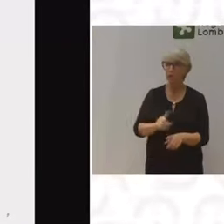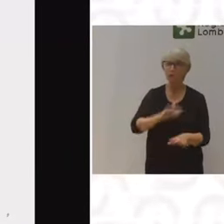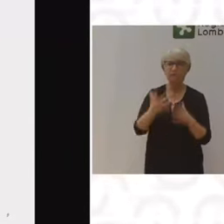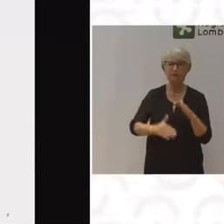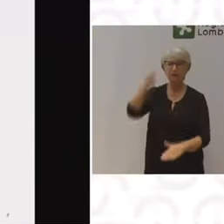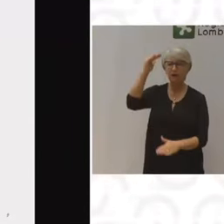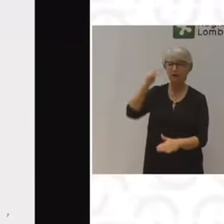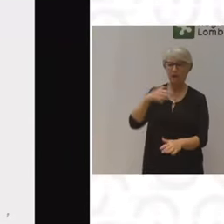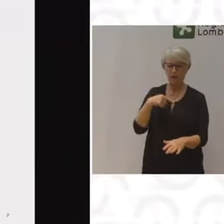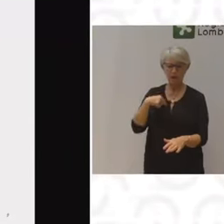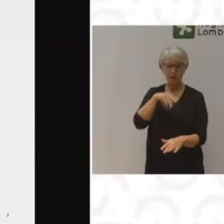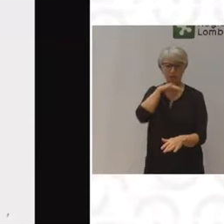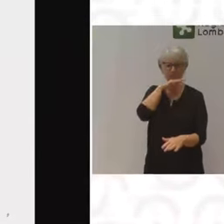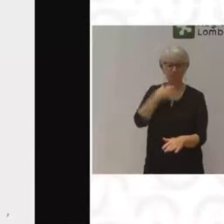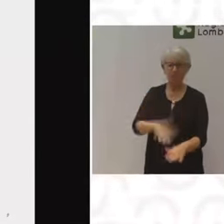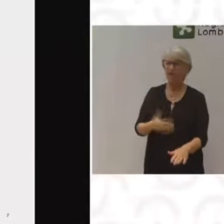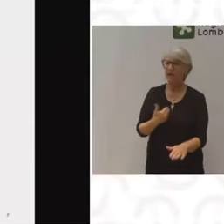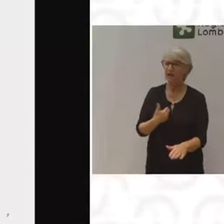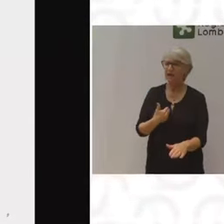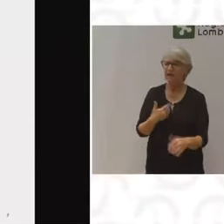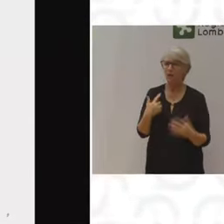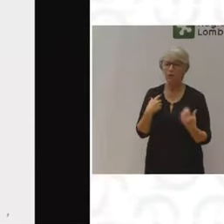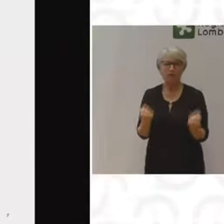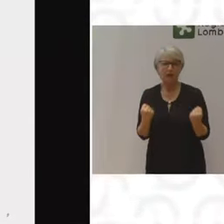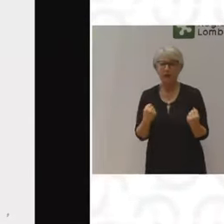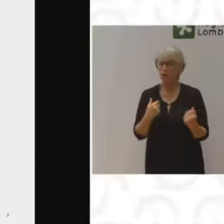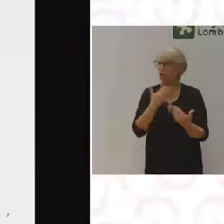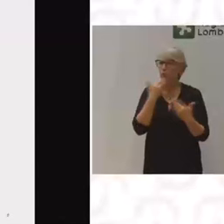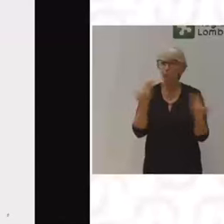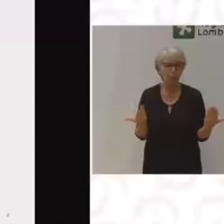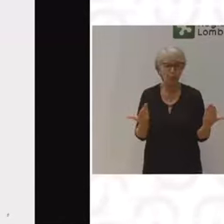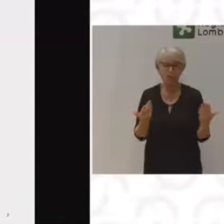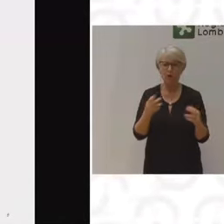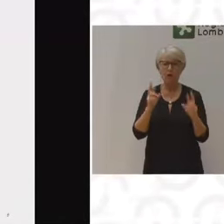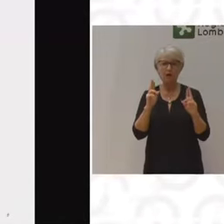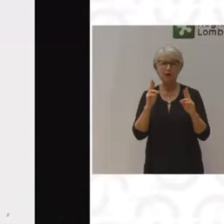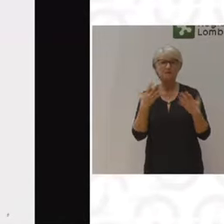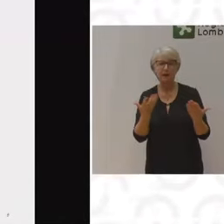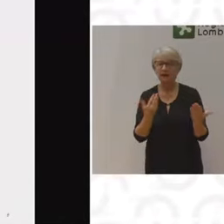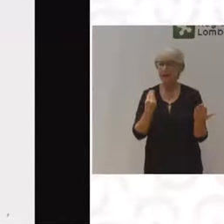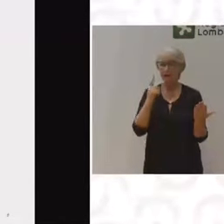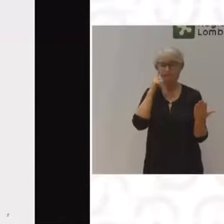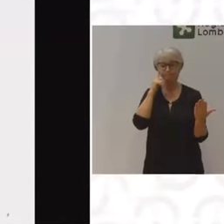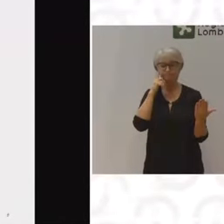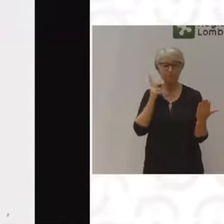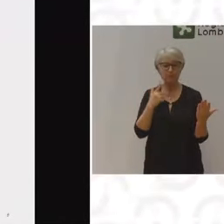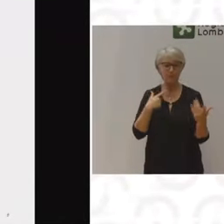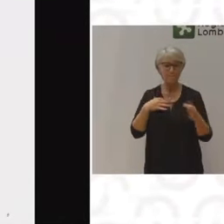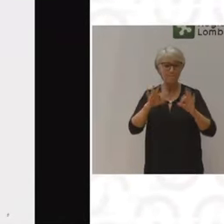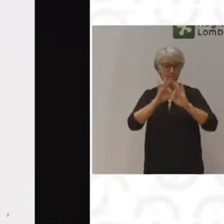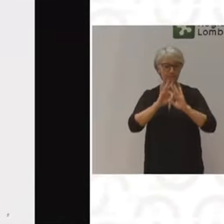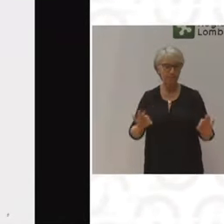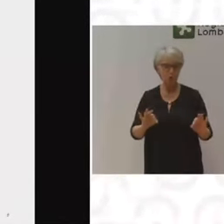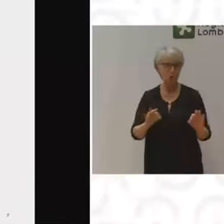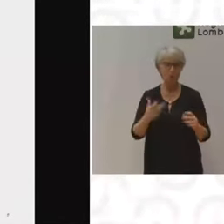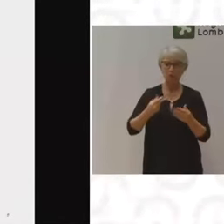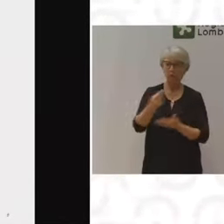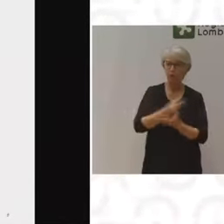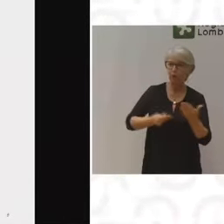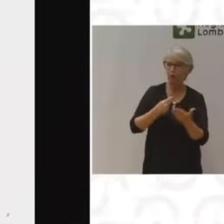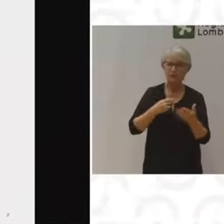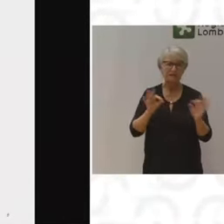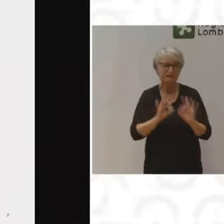ormai vecchi e con poche energie e ancora meno un voglia di sperare. E non siamo più produttivi, non abbiamo progettato